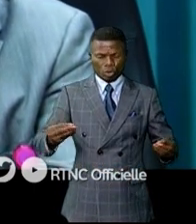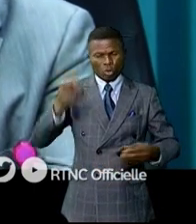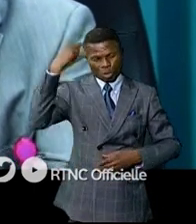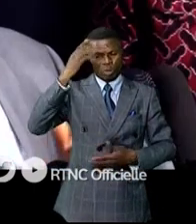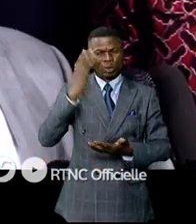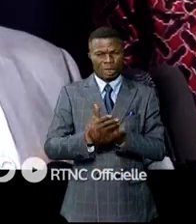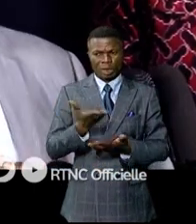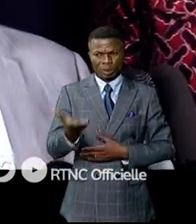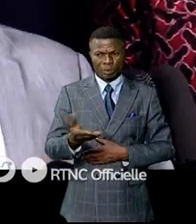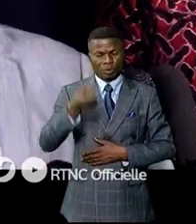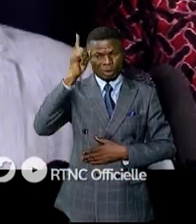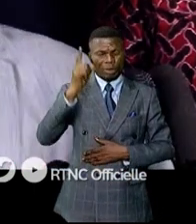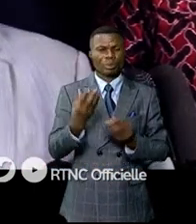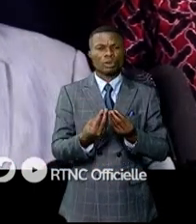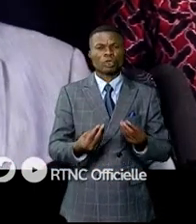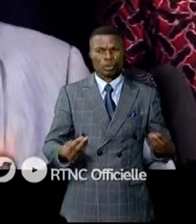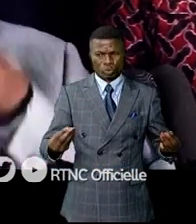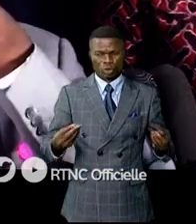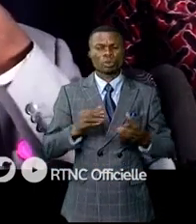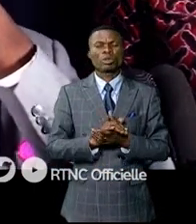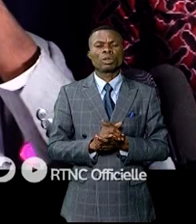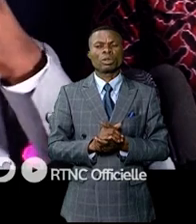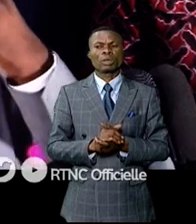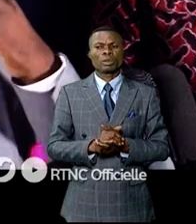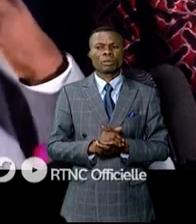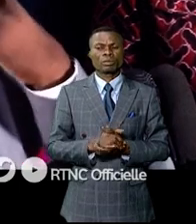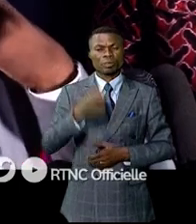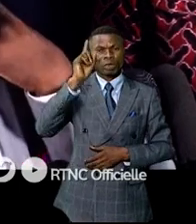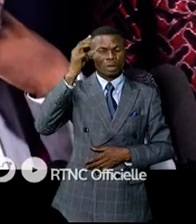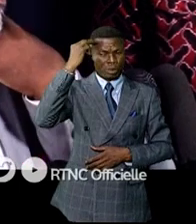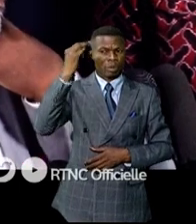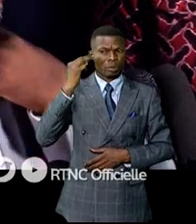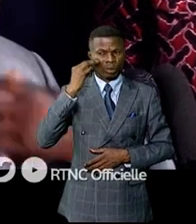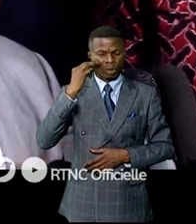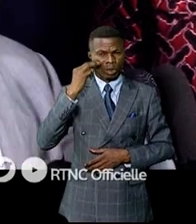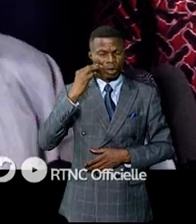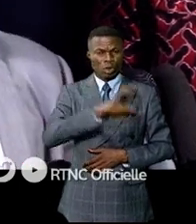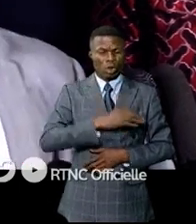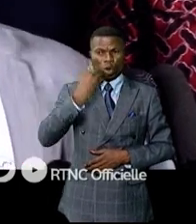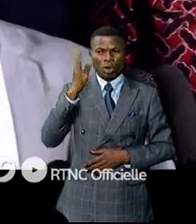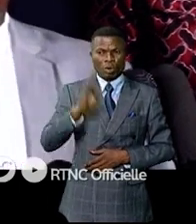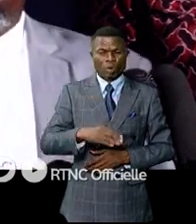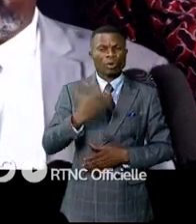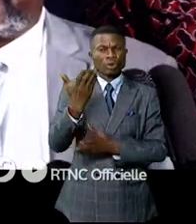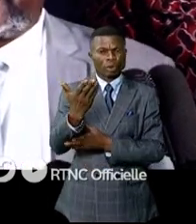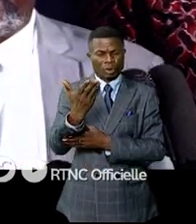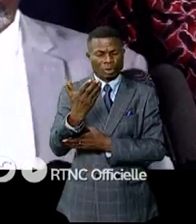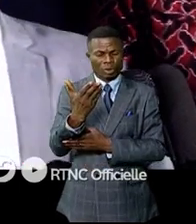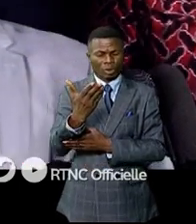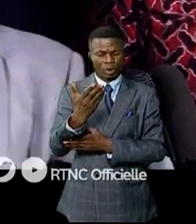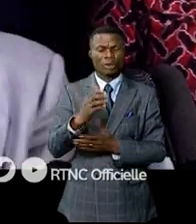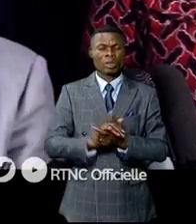politique actuelle. Première solution, parce que le premier ministre est en rébellion, nous avons demandé au chef de